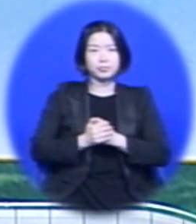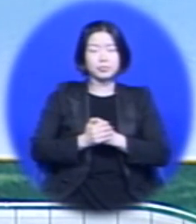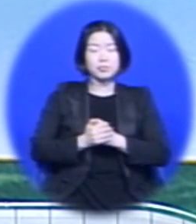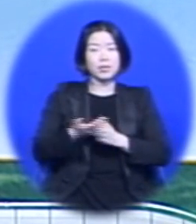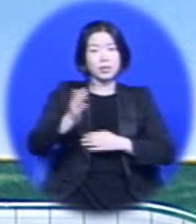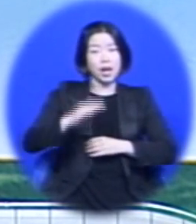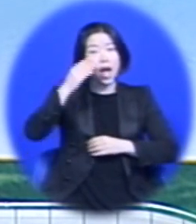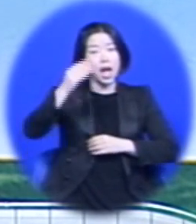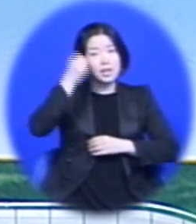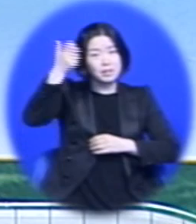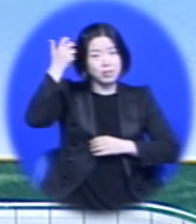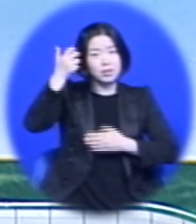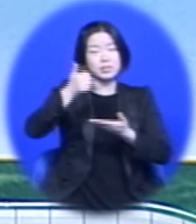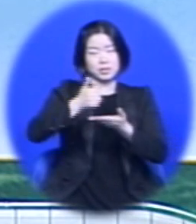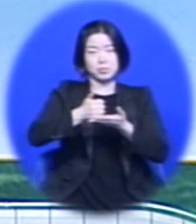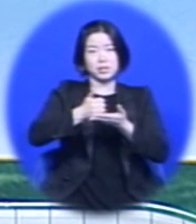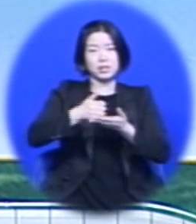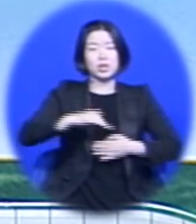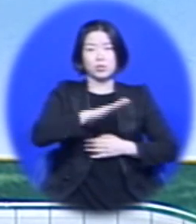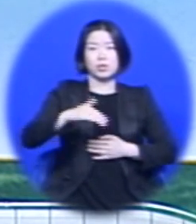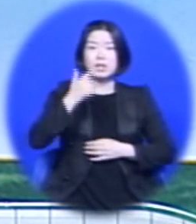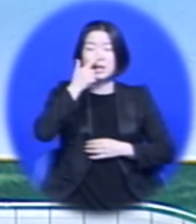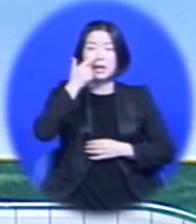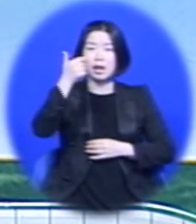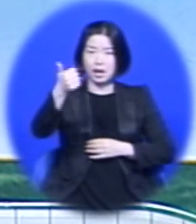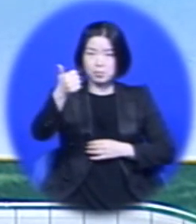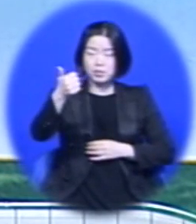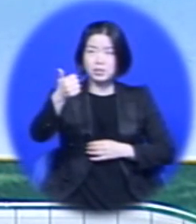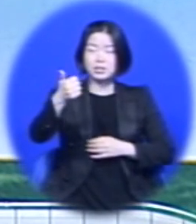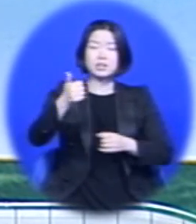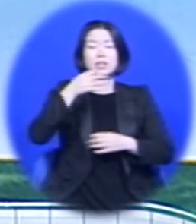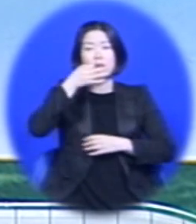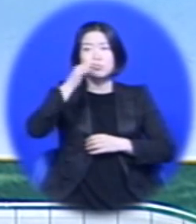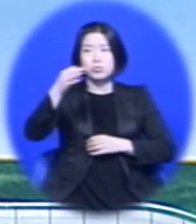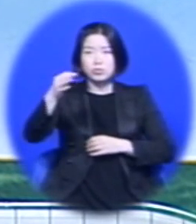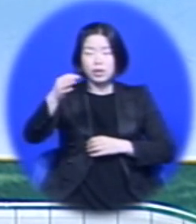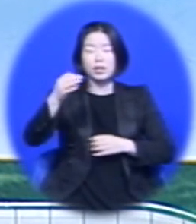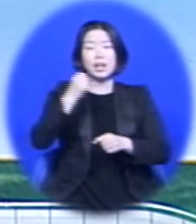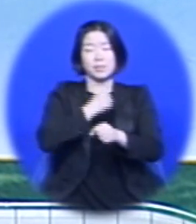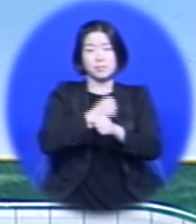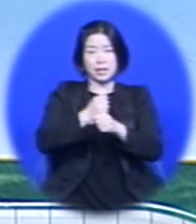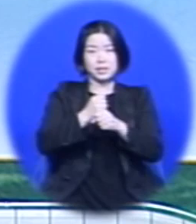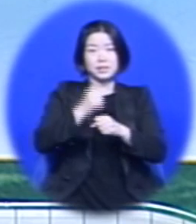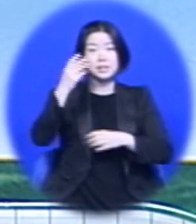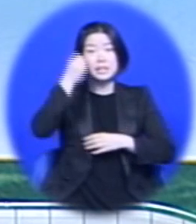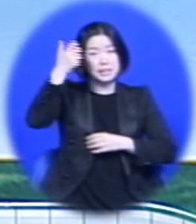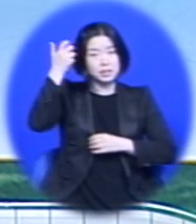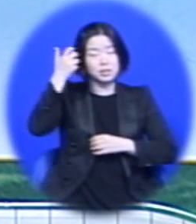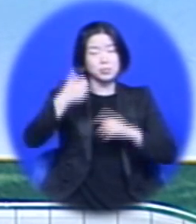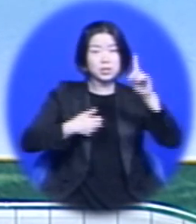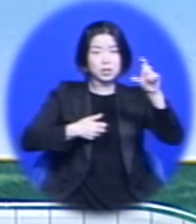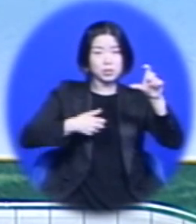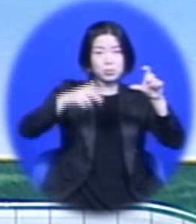근데 성령께서 우리를 아버지라고 하나님께 부르게 하시는 성령께서 오늘